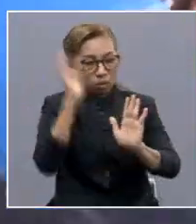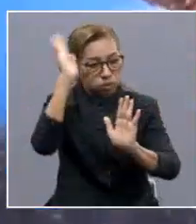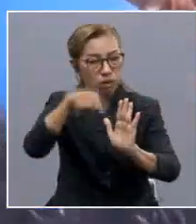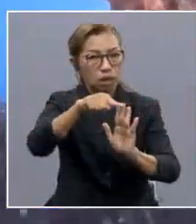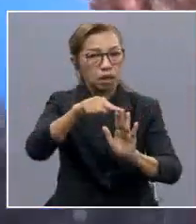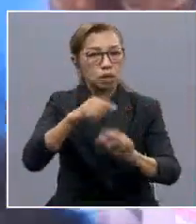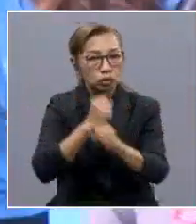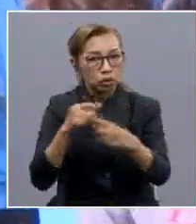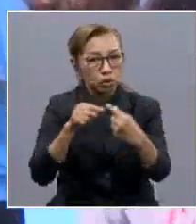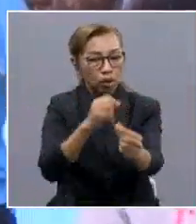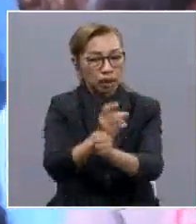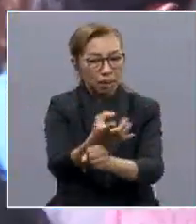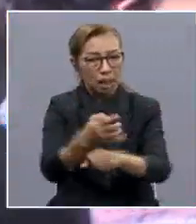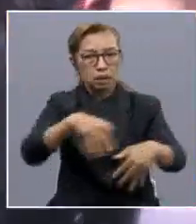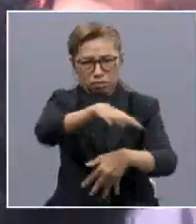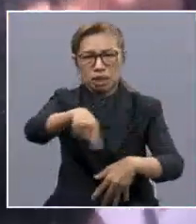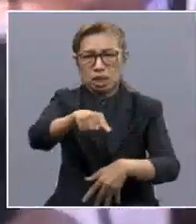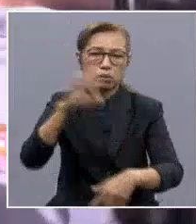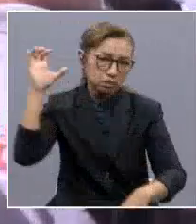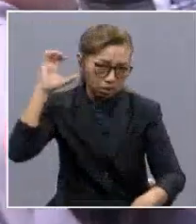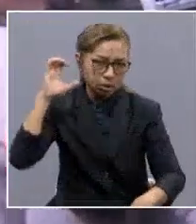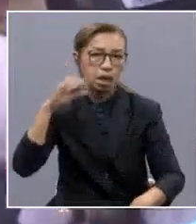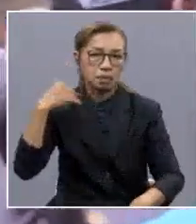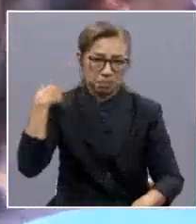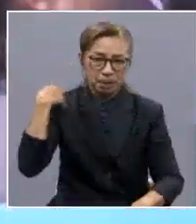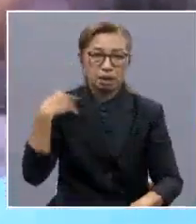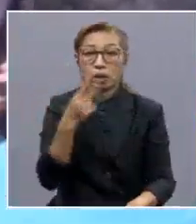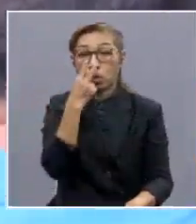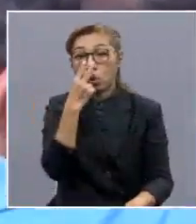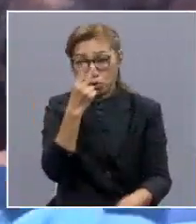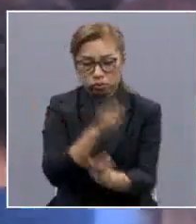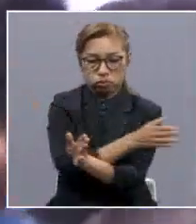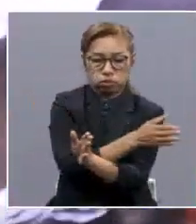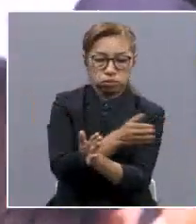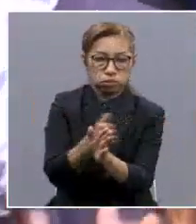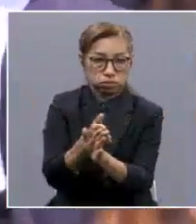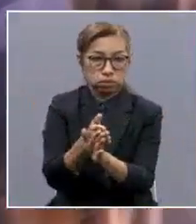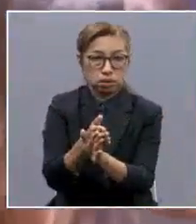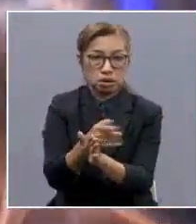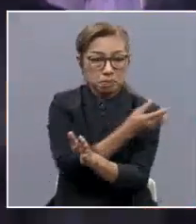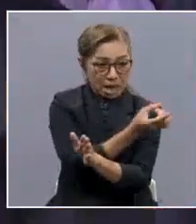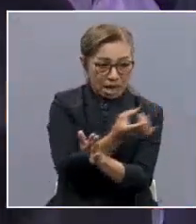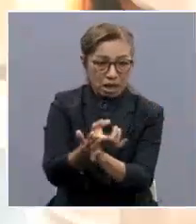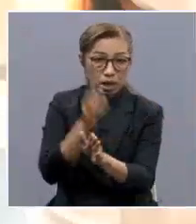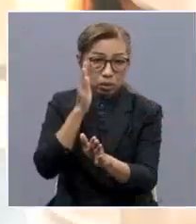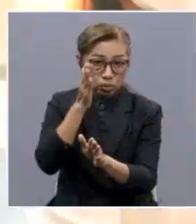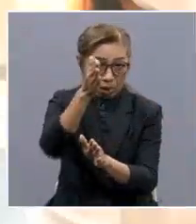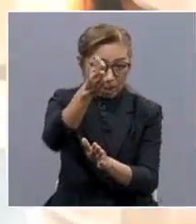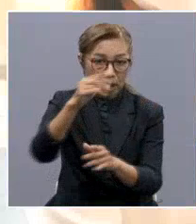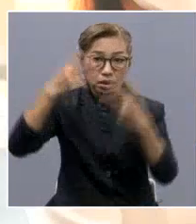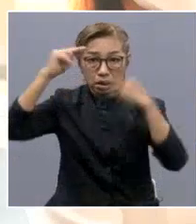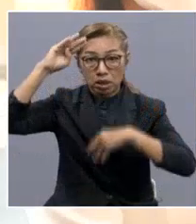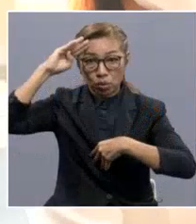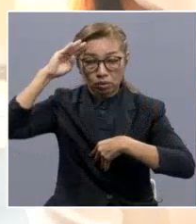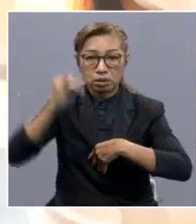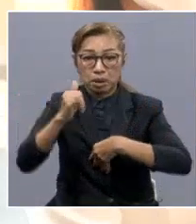กรัฐมนตรีค่ะ ก็เดี๋ยวจับตากันนะครับในช่วงที่ผ่านมาแล้วก็การลงพื้นที่ที่เกิด